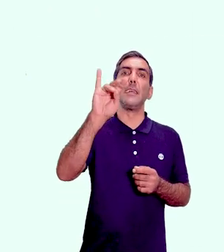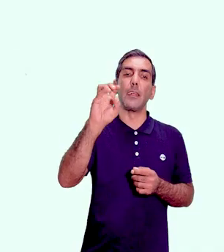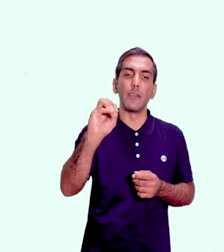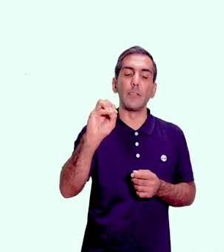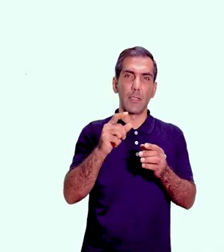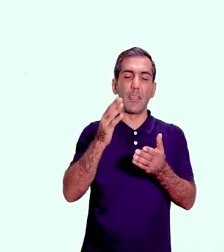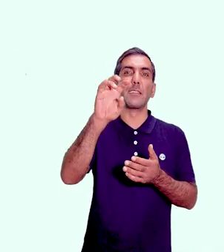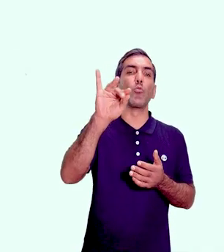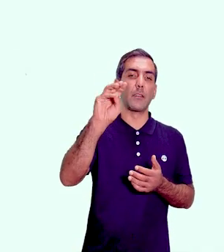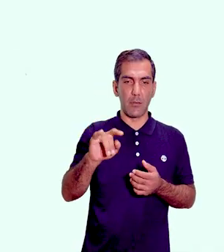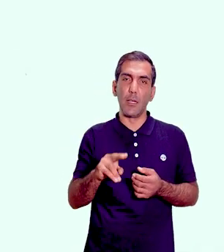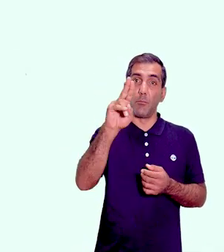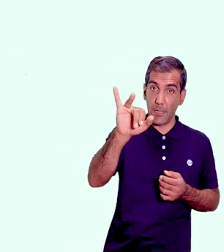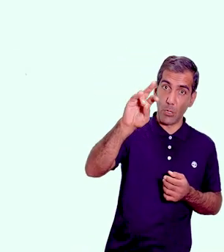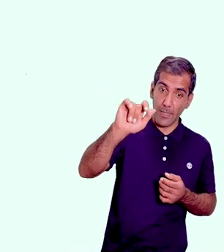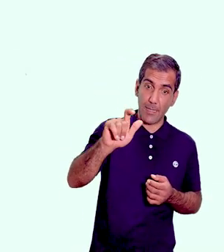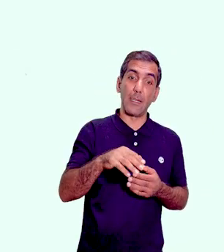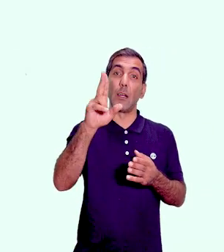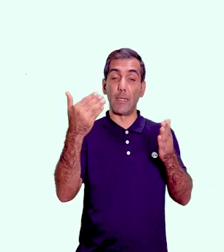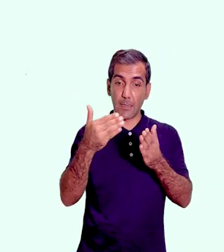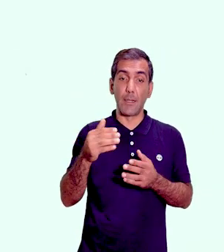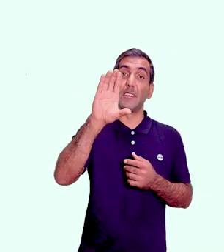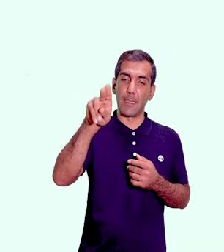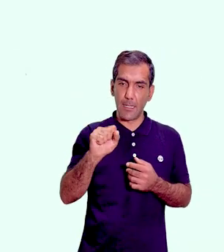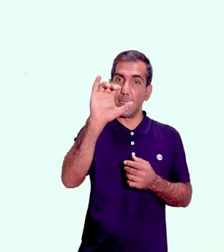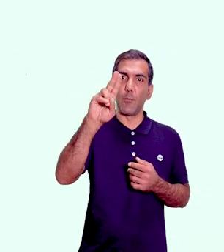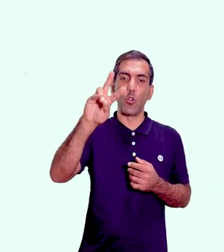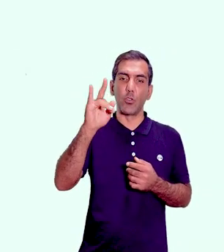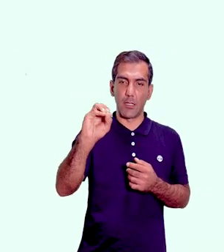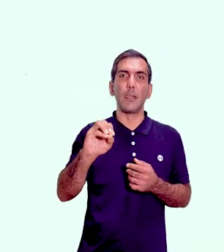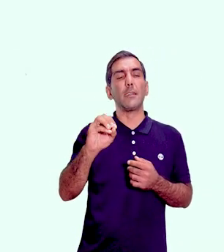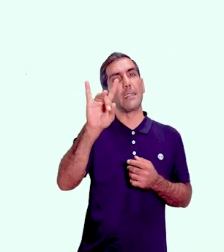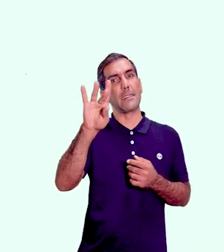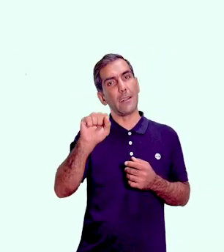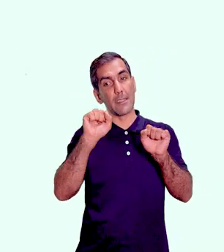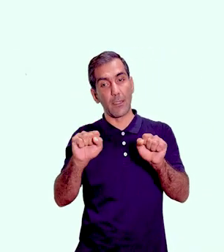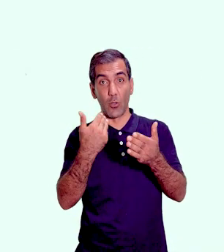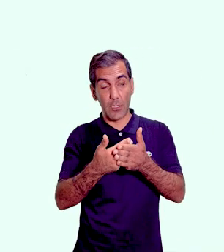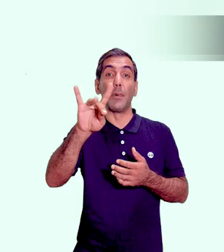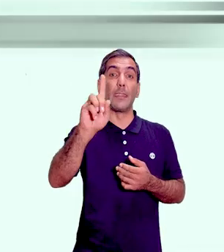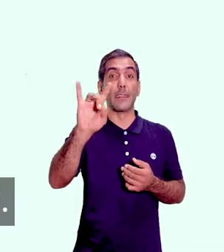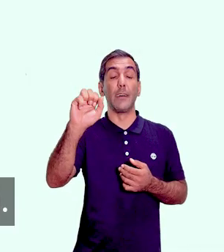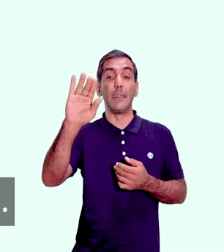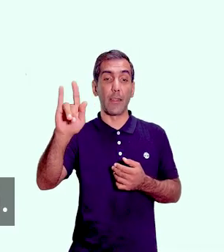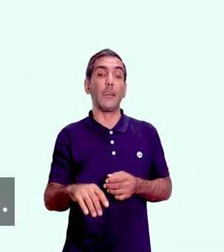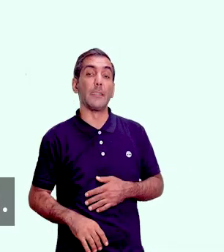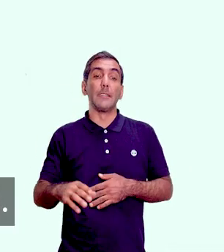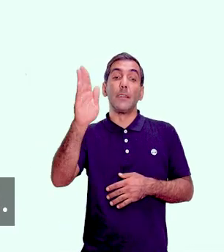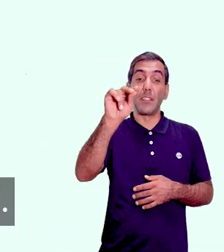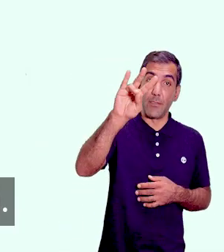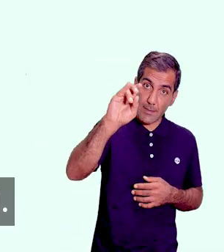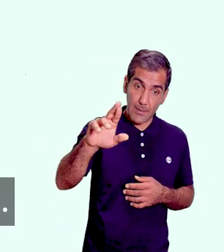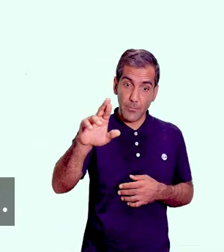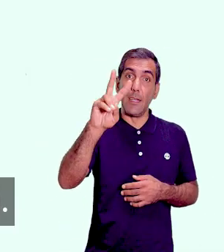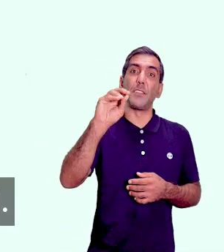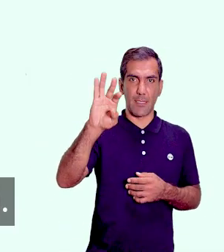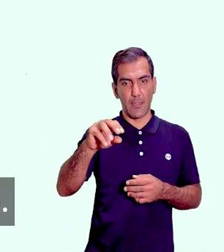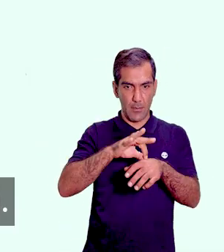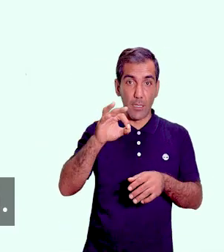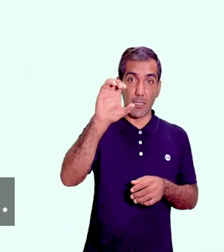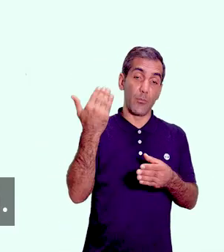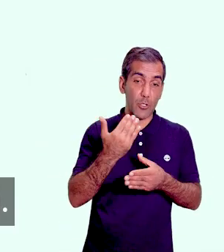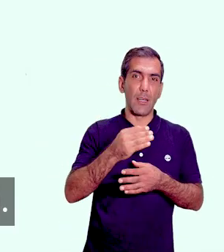ulanyň. Lukmançylykda, kosmetikada we manikyurda diňe arasy enjamlary ulanyň. Jyn hatlaşyklaryna